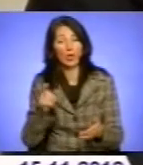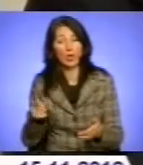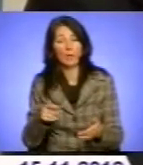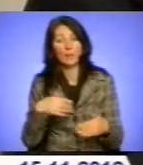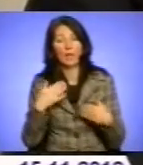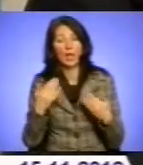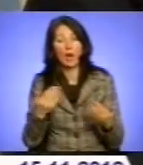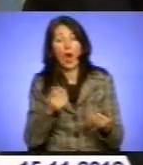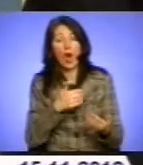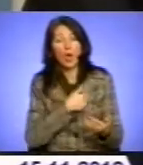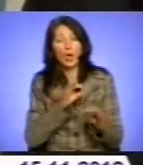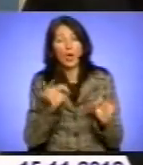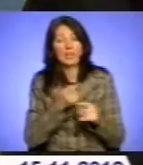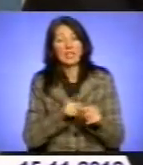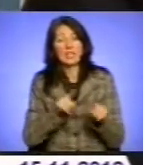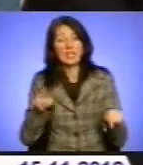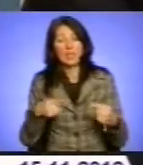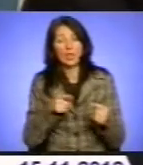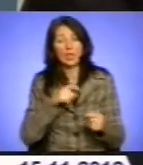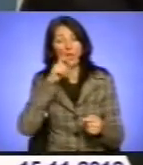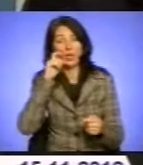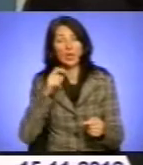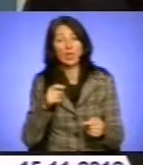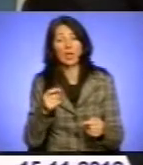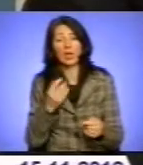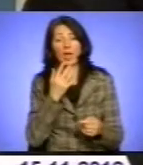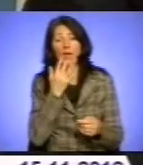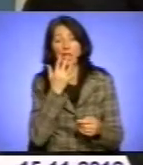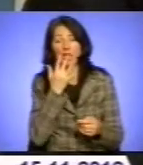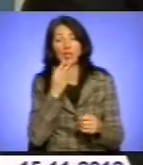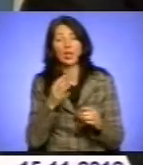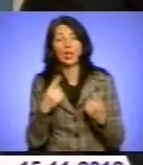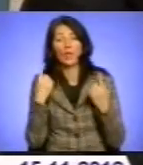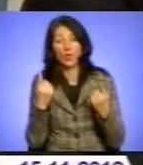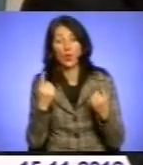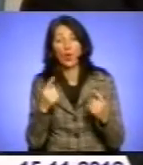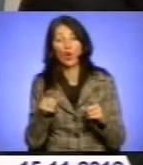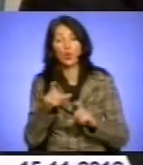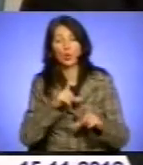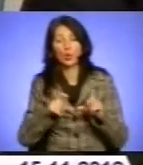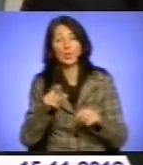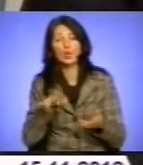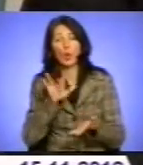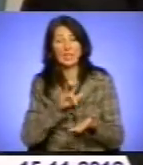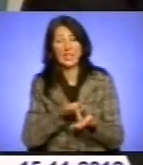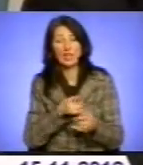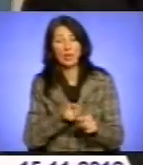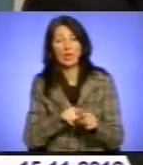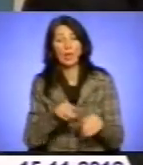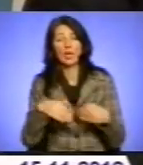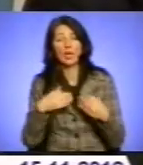сказати, це створення в Україні інтернаціонального великого міжнародного студентського центру, який би дозволив